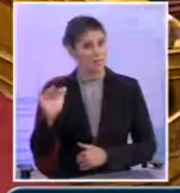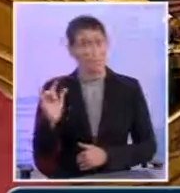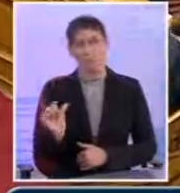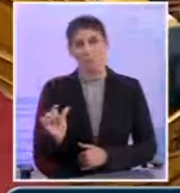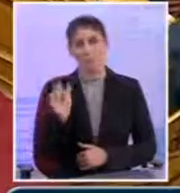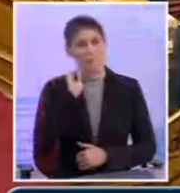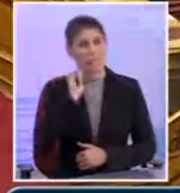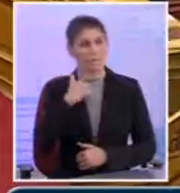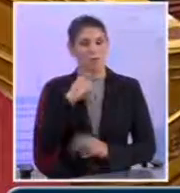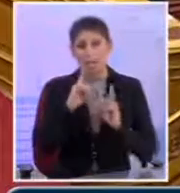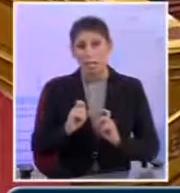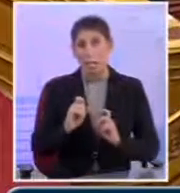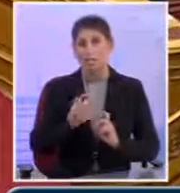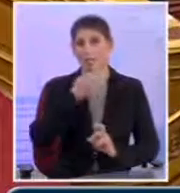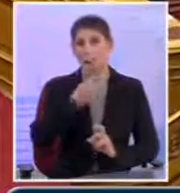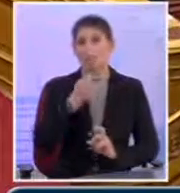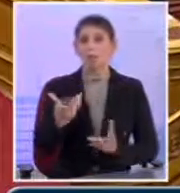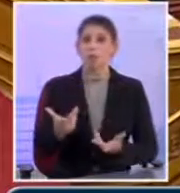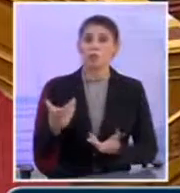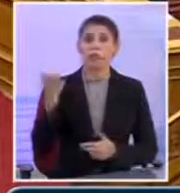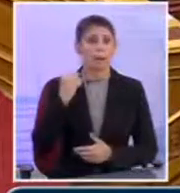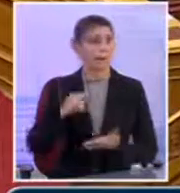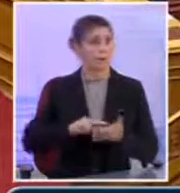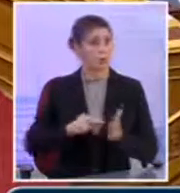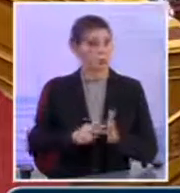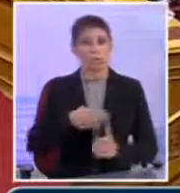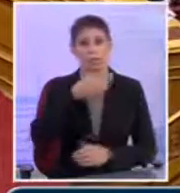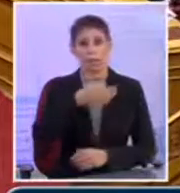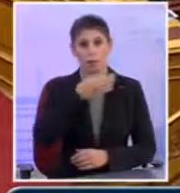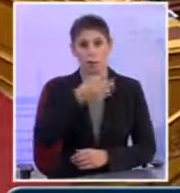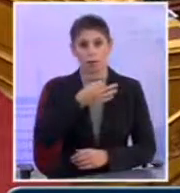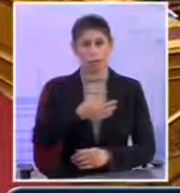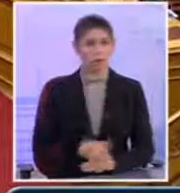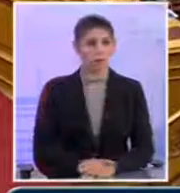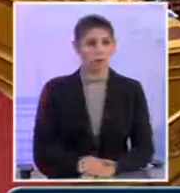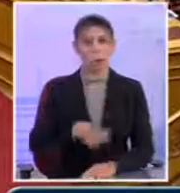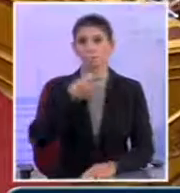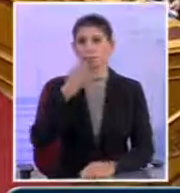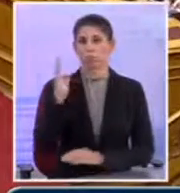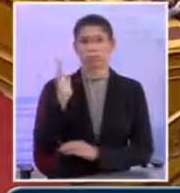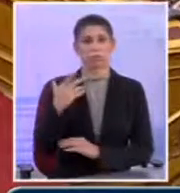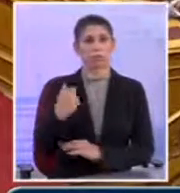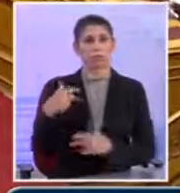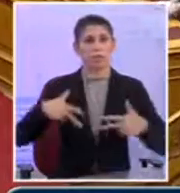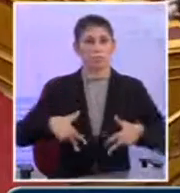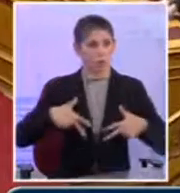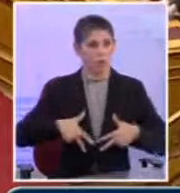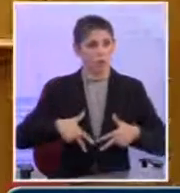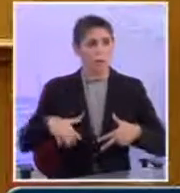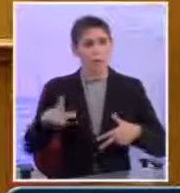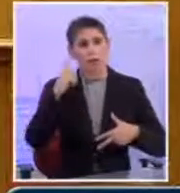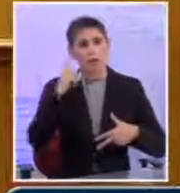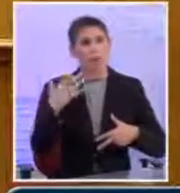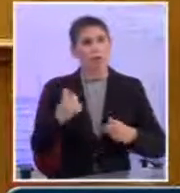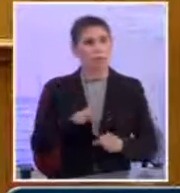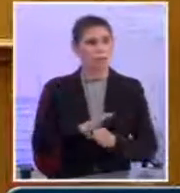Αναγκάστηκε πέρα το λόγο παρά το γεγονός ότι άκουσα προσεκτικά τις δηλώσεις και τις αγορεύσεις των υπουργών και νομίζω ότι έχουν